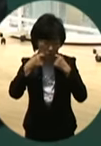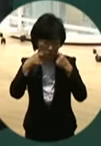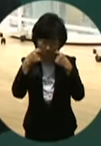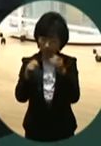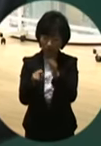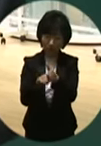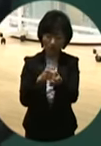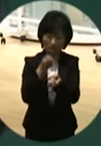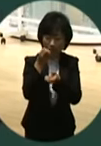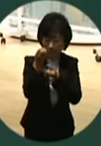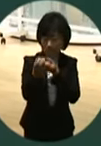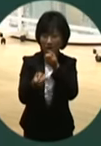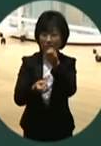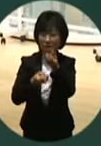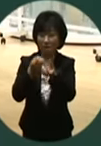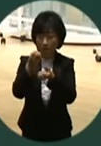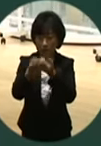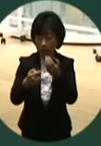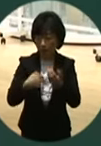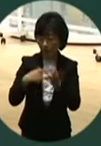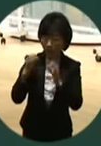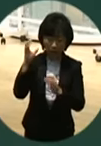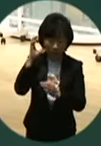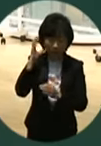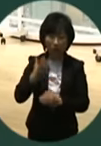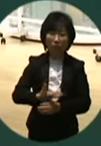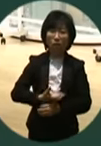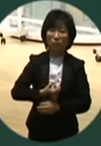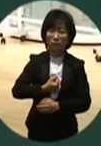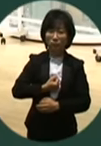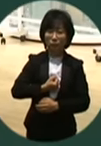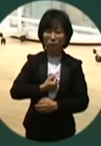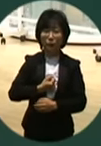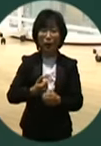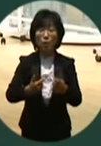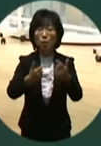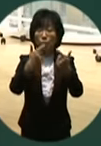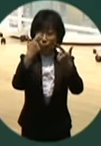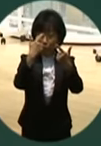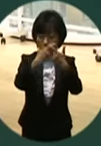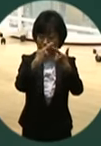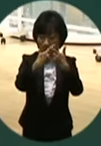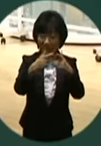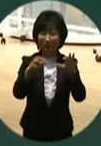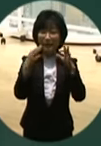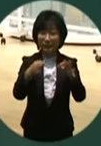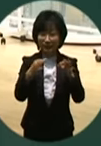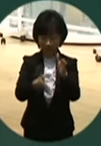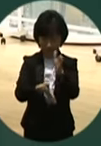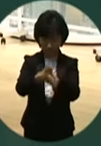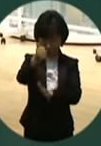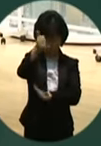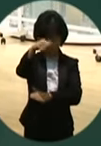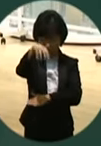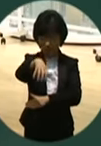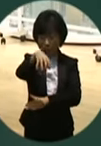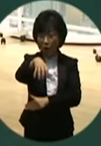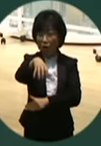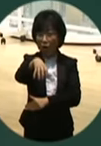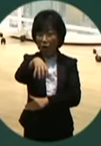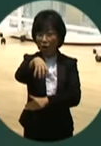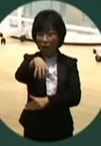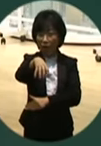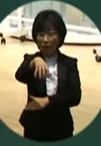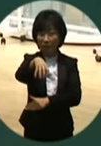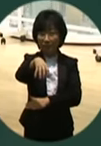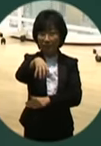She was in tears. 부산은행 본점이 그 앞에 있습니다. So the main bank of Busan Bank is right